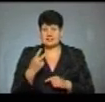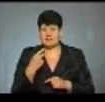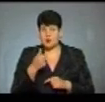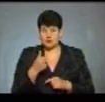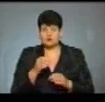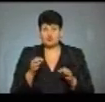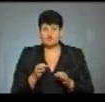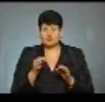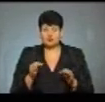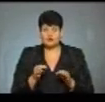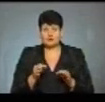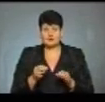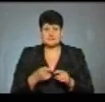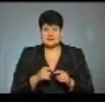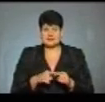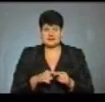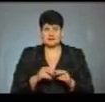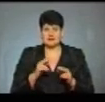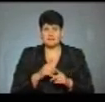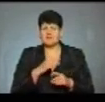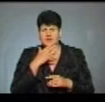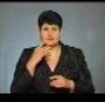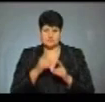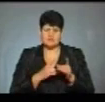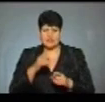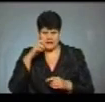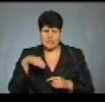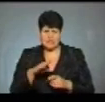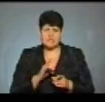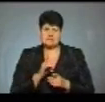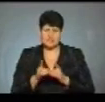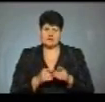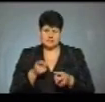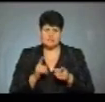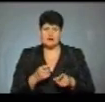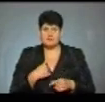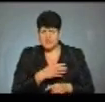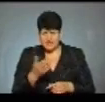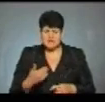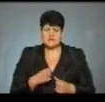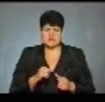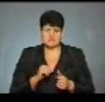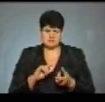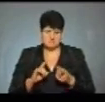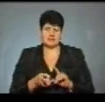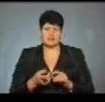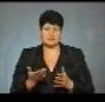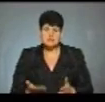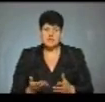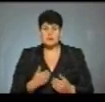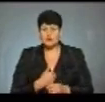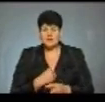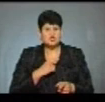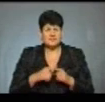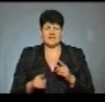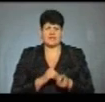нічого чомусь… Не нічого, це неправда, що змінилось багато. Країна змінилась насправді. Ми змінились в цій країні. Але ми хотіли